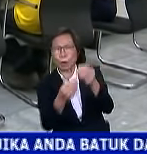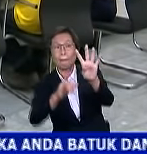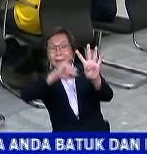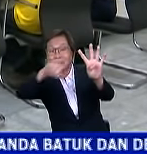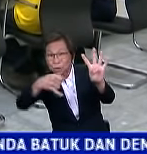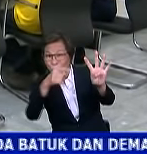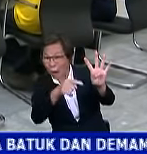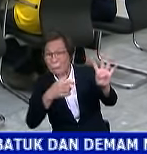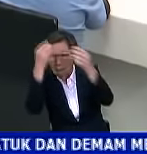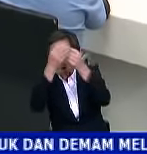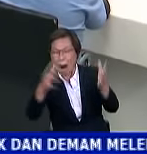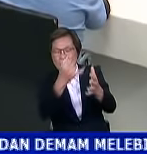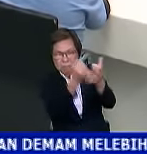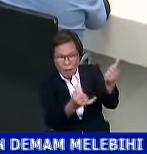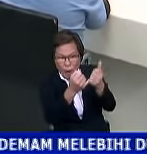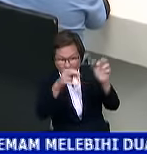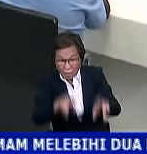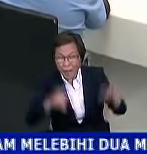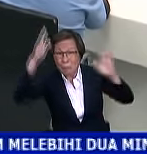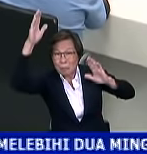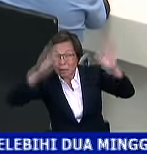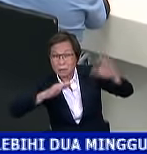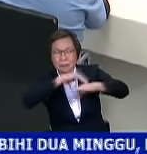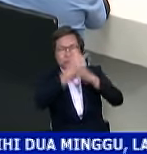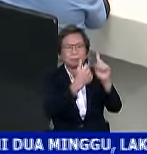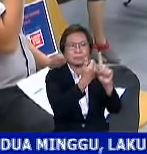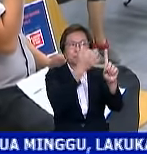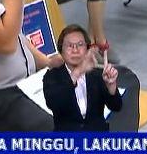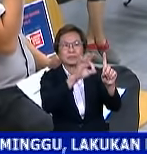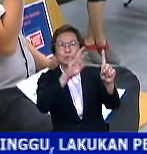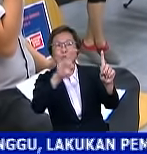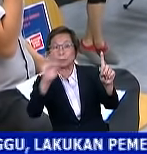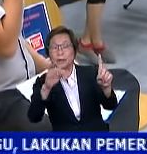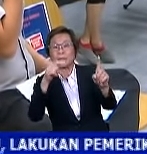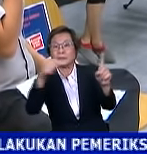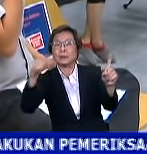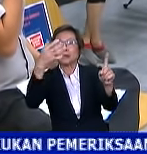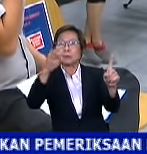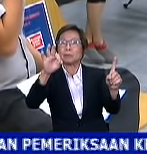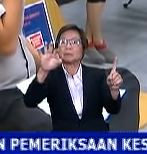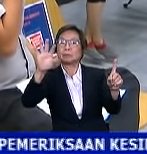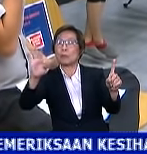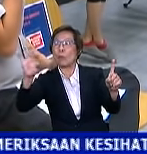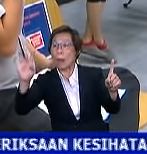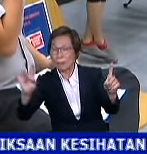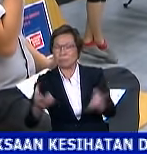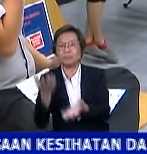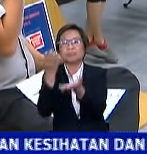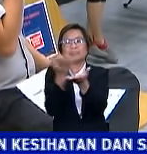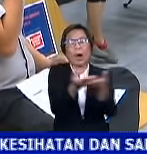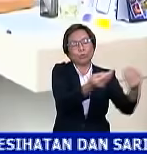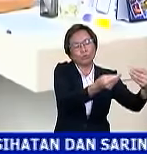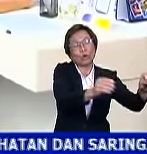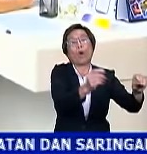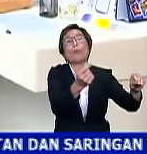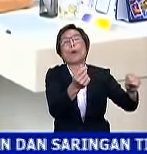juta yang mengandungi maklumat kelahiran rakyat Malaysia tahun 1979 hingga 1998 dan ditawarkan untuk jualan dengan